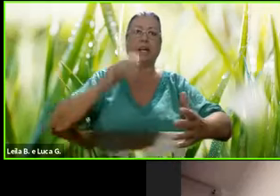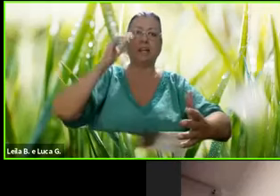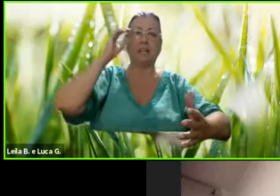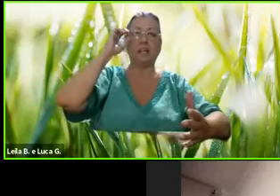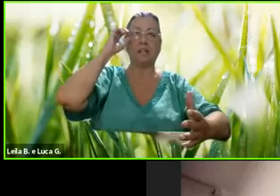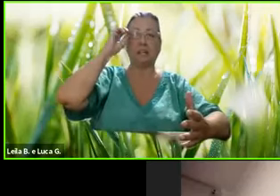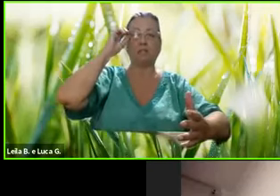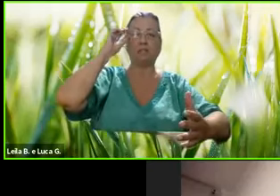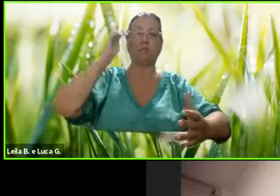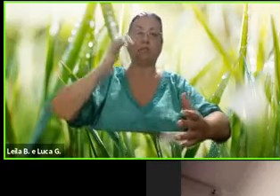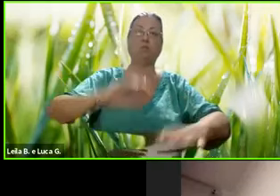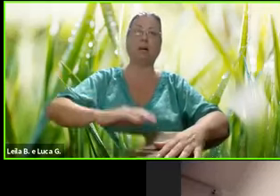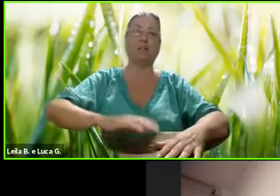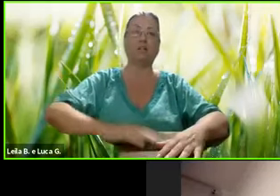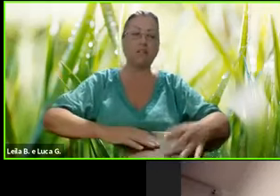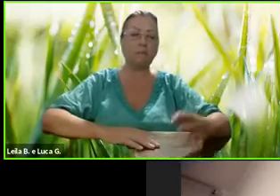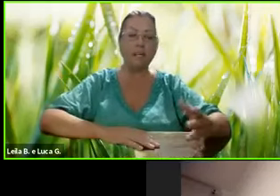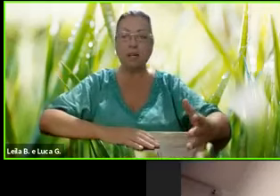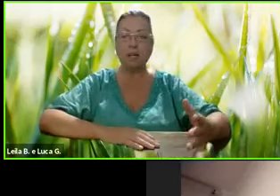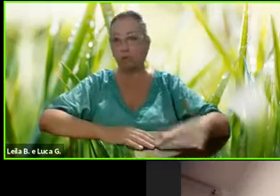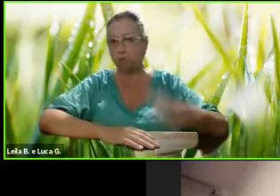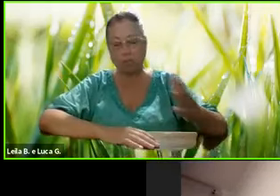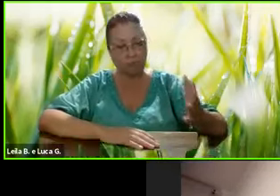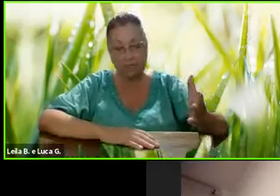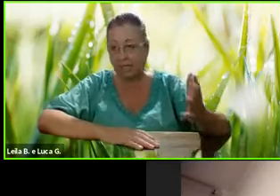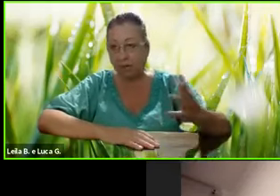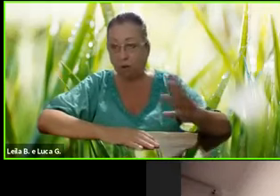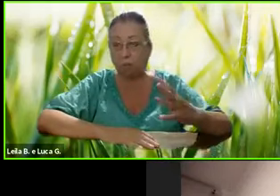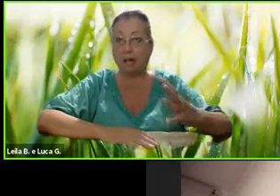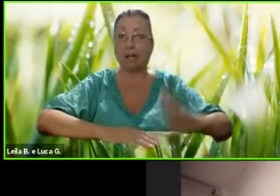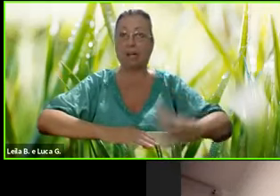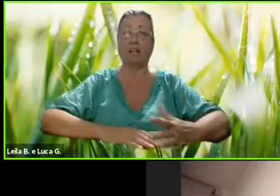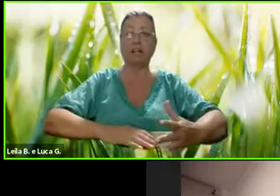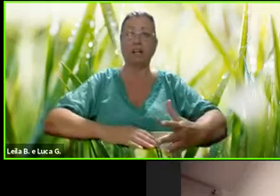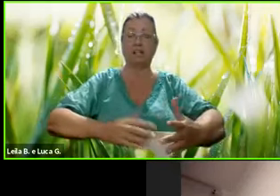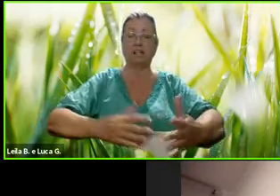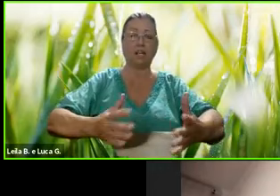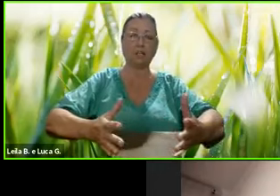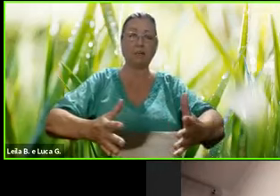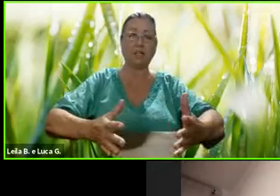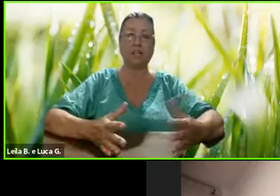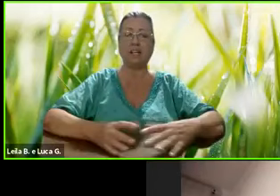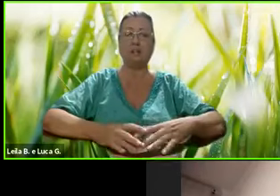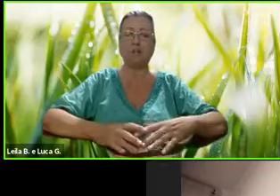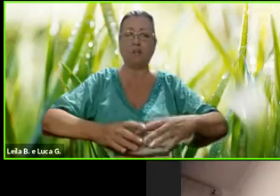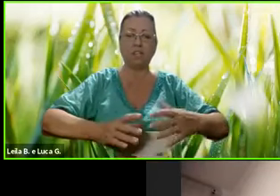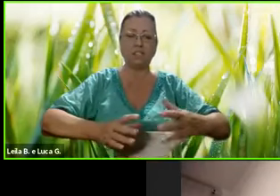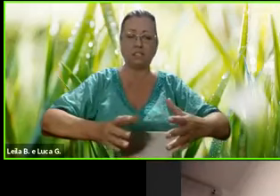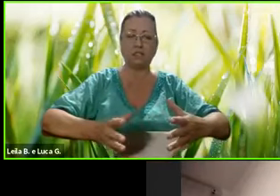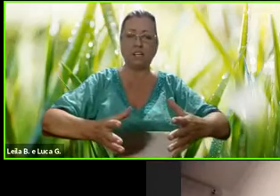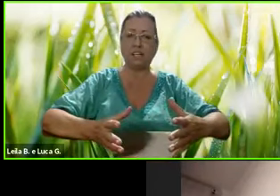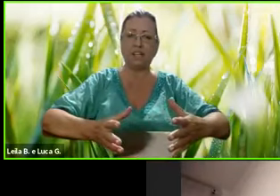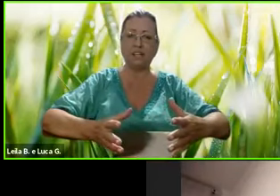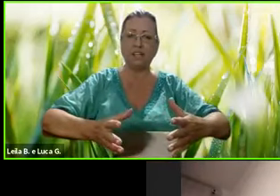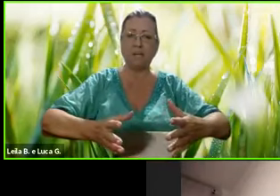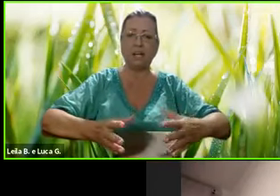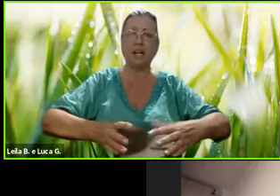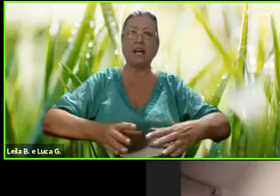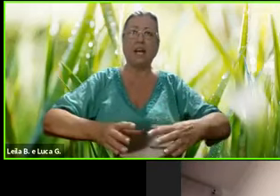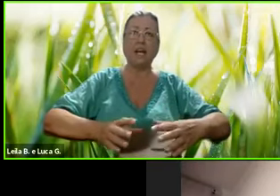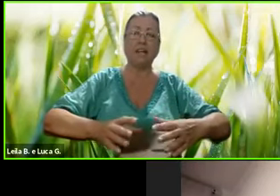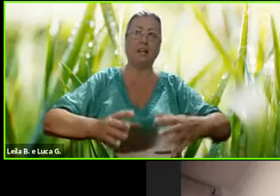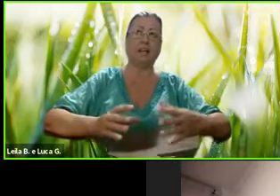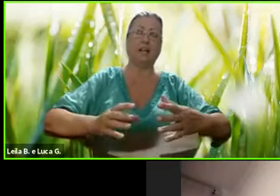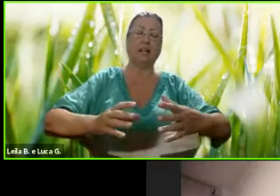perché io ho detto, Madonna mia, ma tutta questa roba, caspiterina, è un'organizzazione